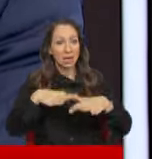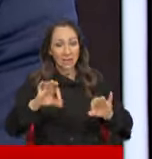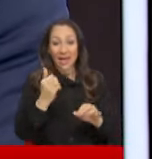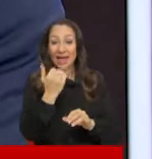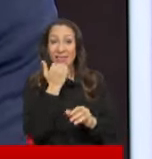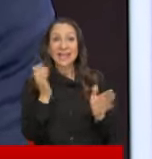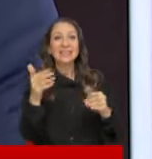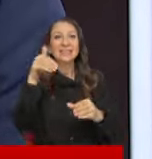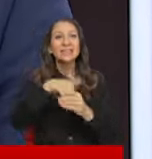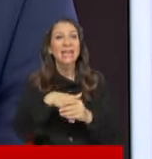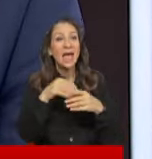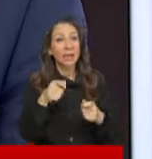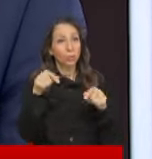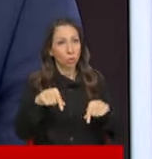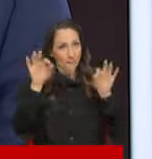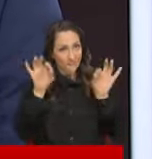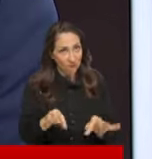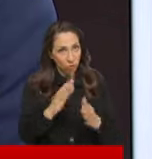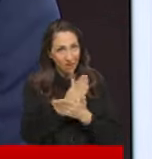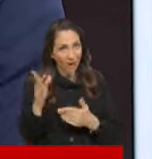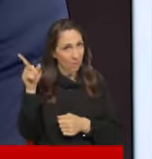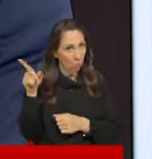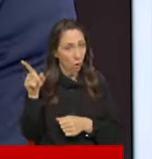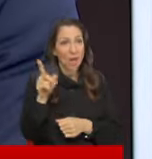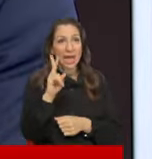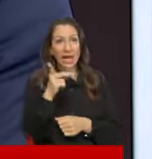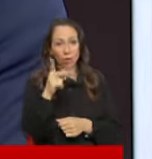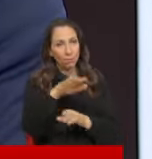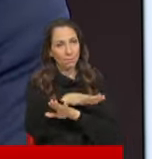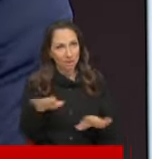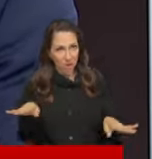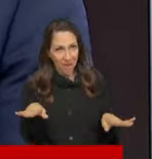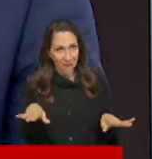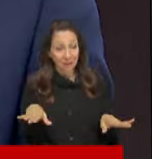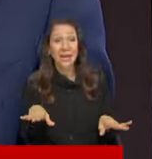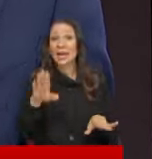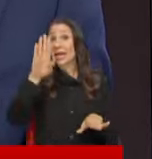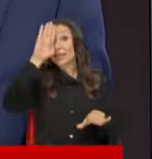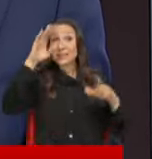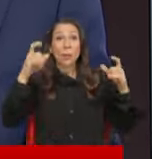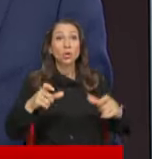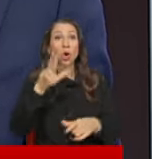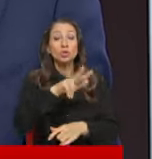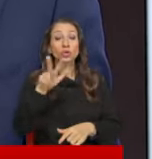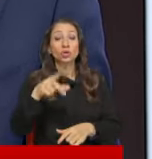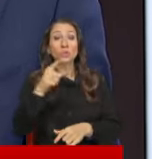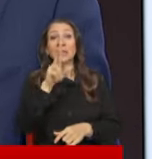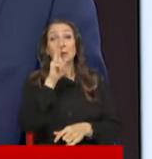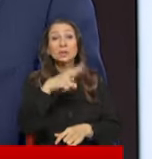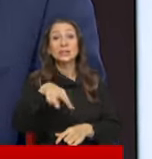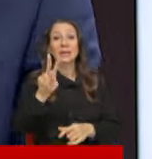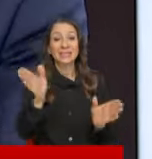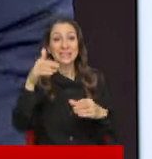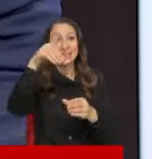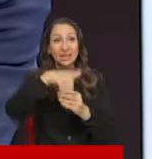görevlilerimizin eğitimleri de bugün itibariyla devam ediyor ik güne kadar tamamlanmış olacak İstanbul'da 3227